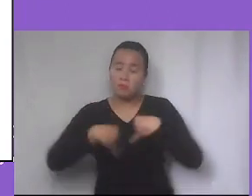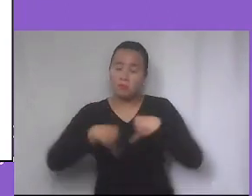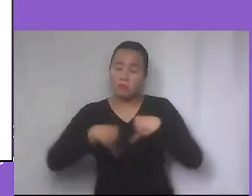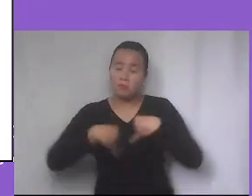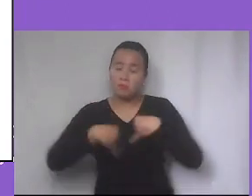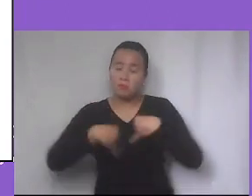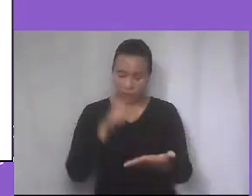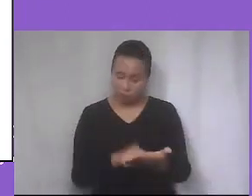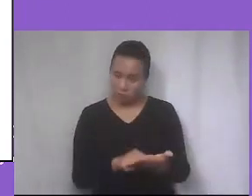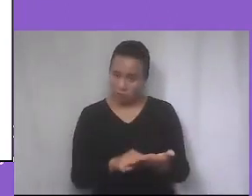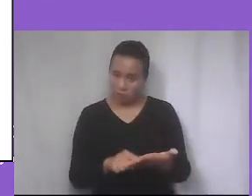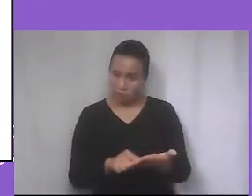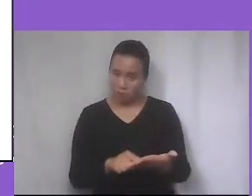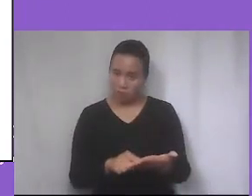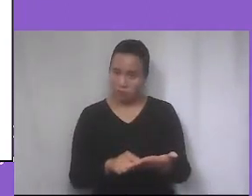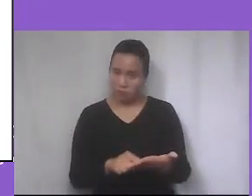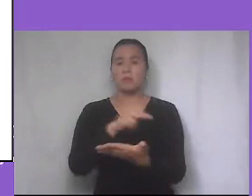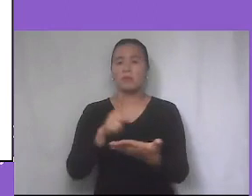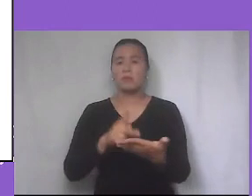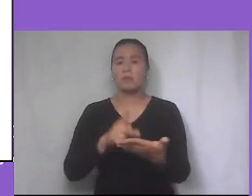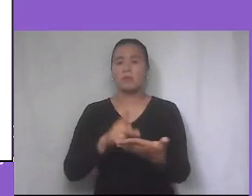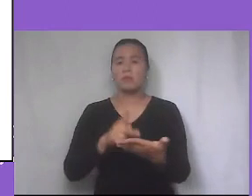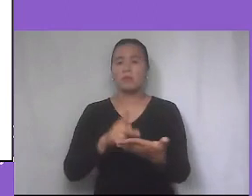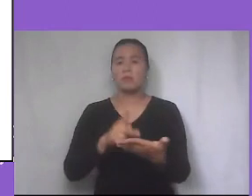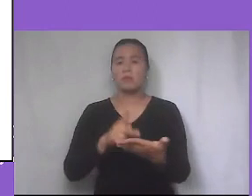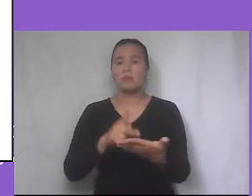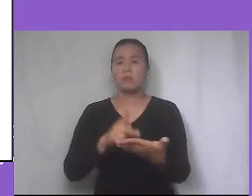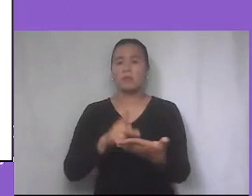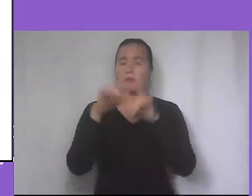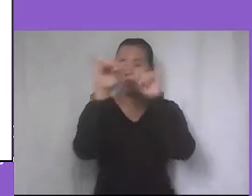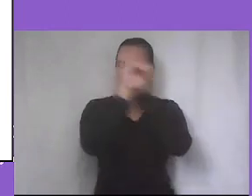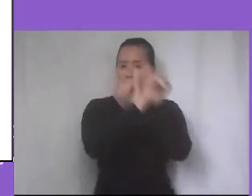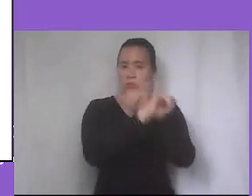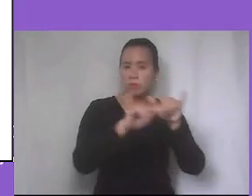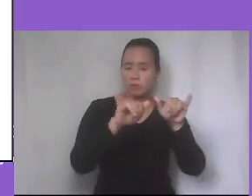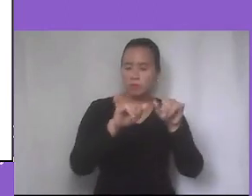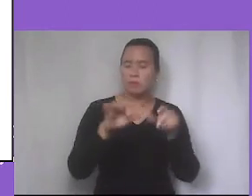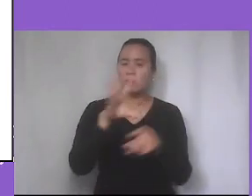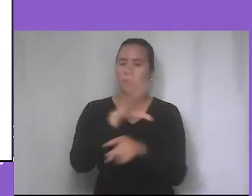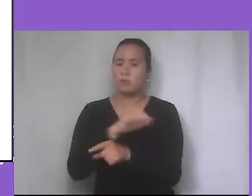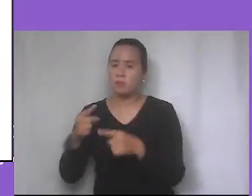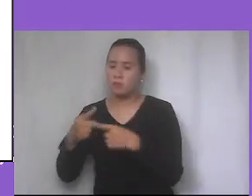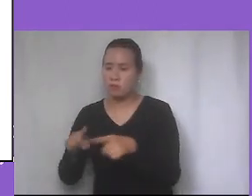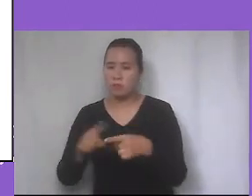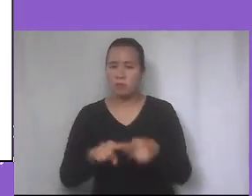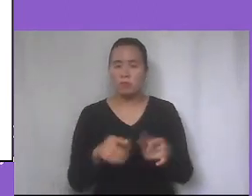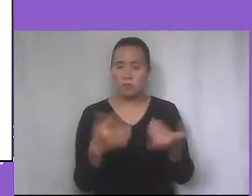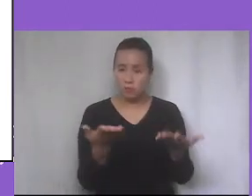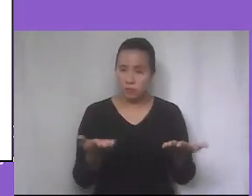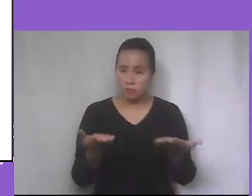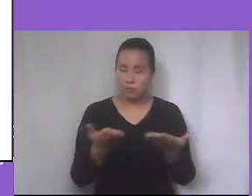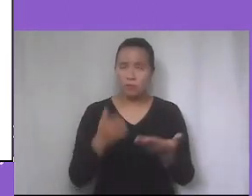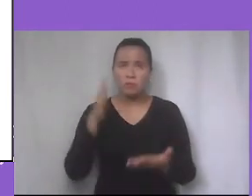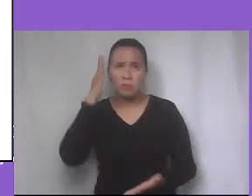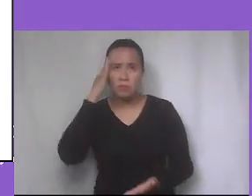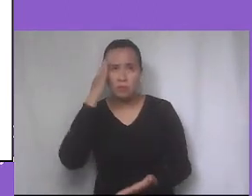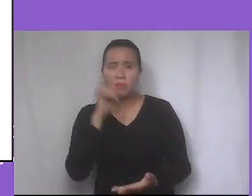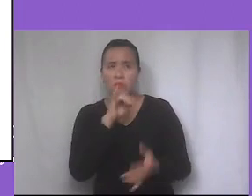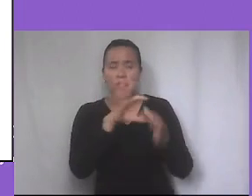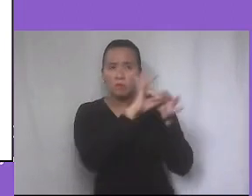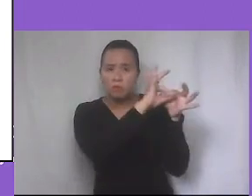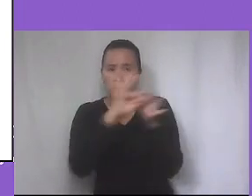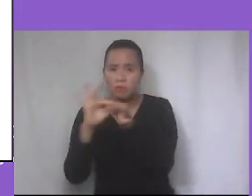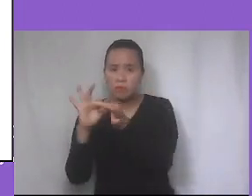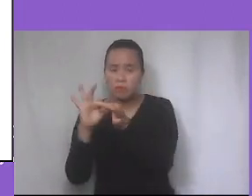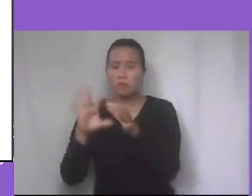of their similarities and differences. Dito, what we recognize is rhyme. E paano naman sa pagtukoy ng mga